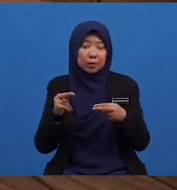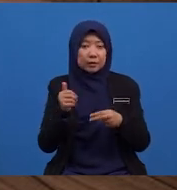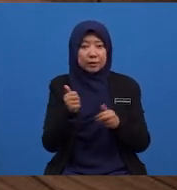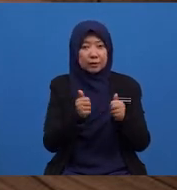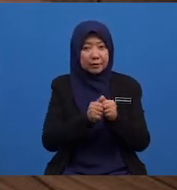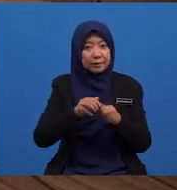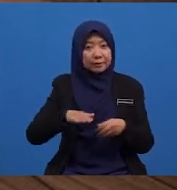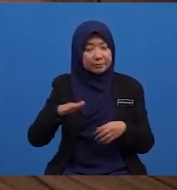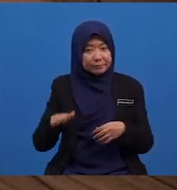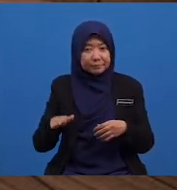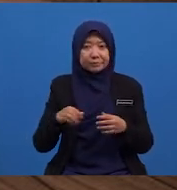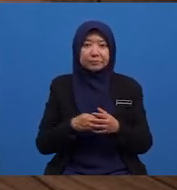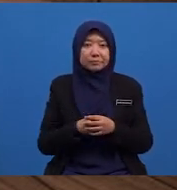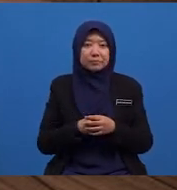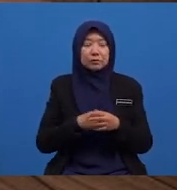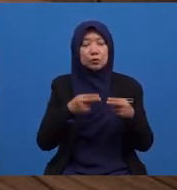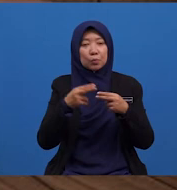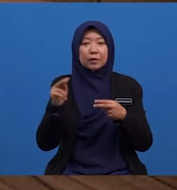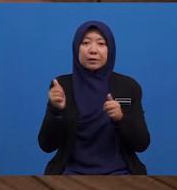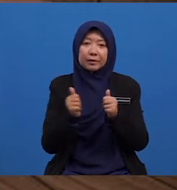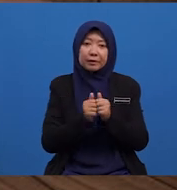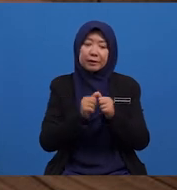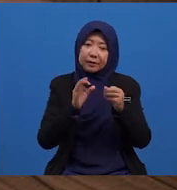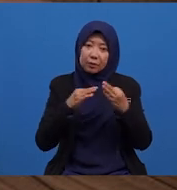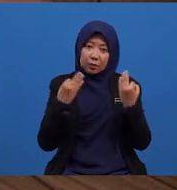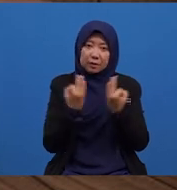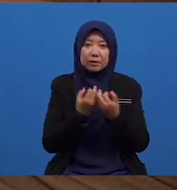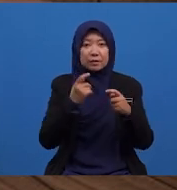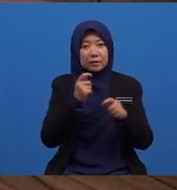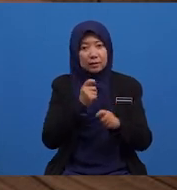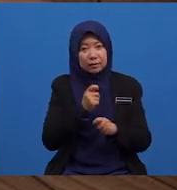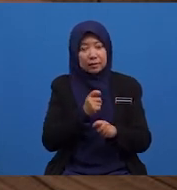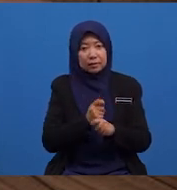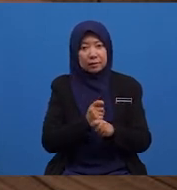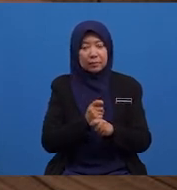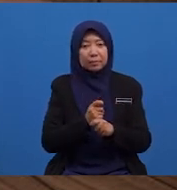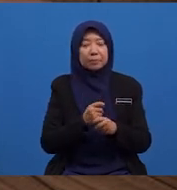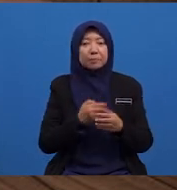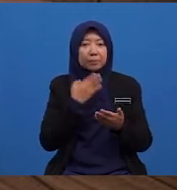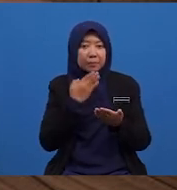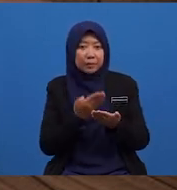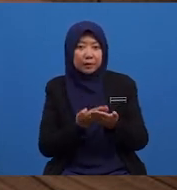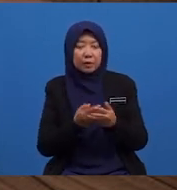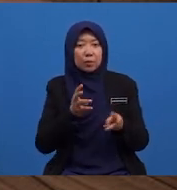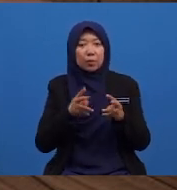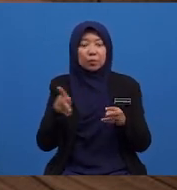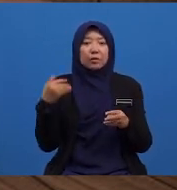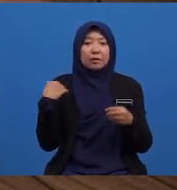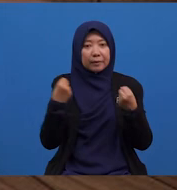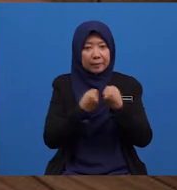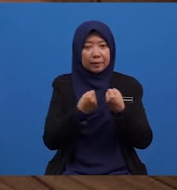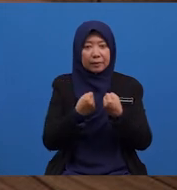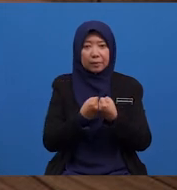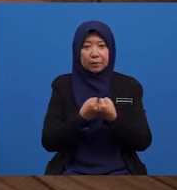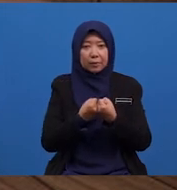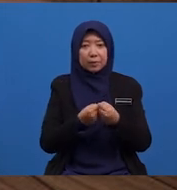adik-beradik. Hubungan antara ahli keluarga akan tetap kembali pulih walaupun ada persengketaan atas